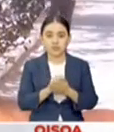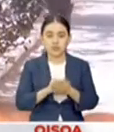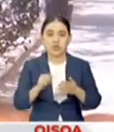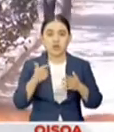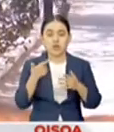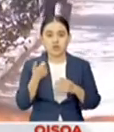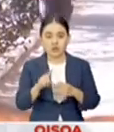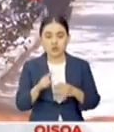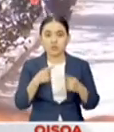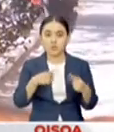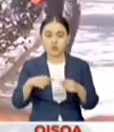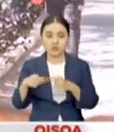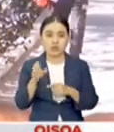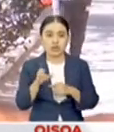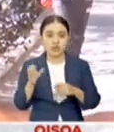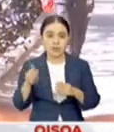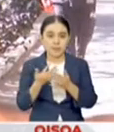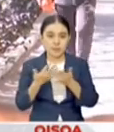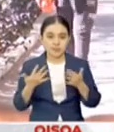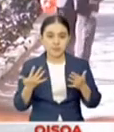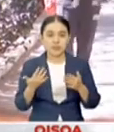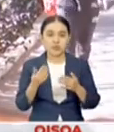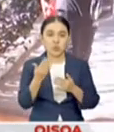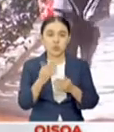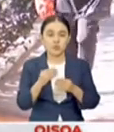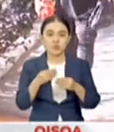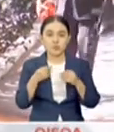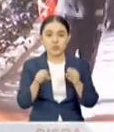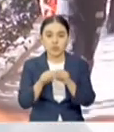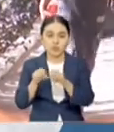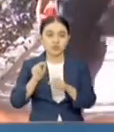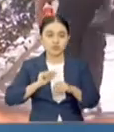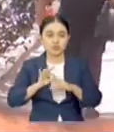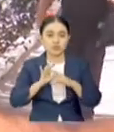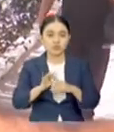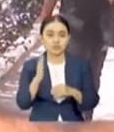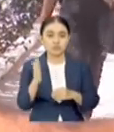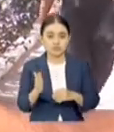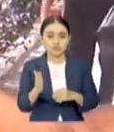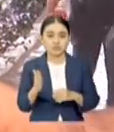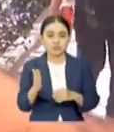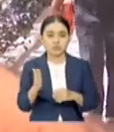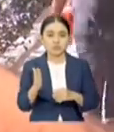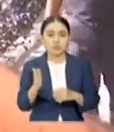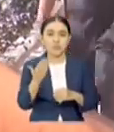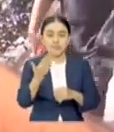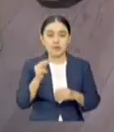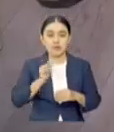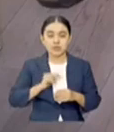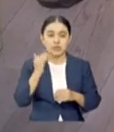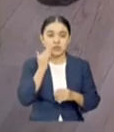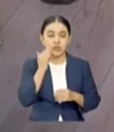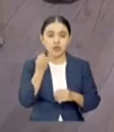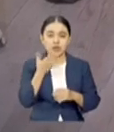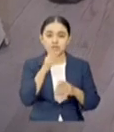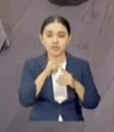va boshqa kommunal xizmatlarni ula berish ishlari amalga oshiriladi. Gazdagi mana shu ishlarga taxminan